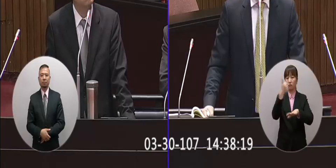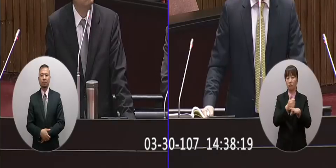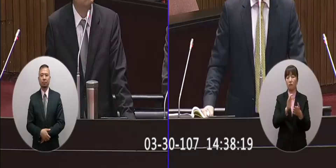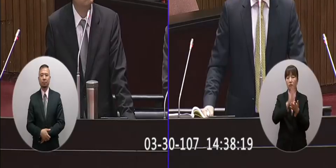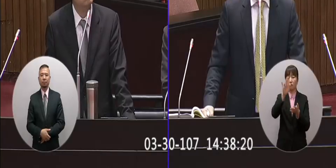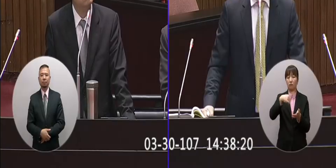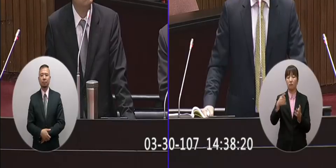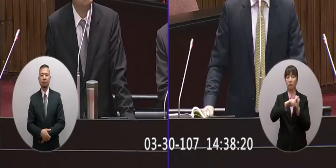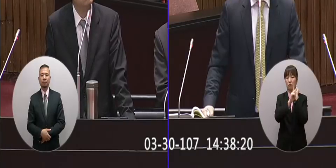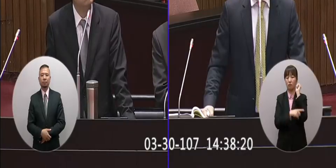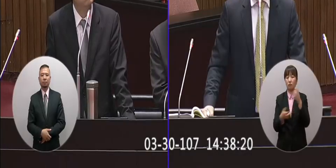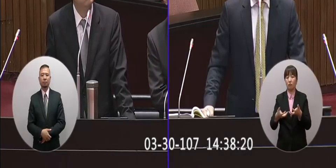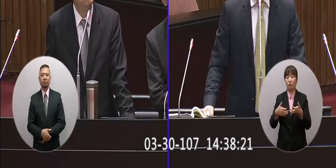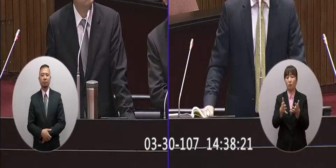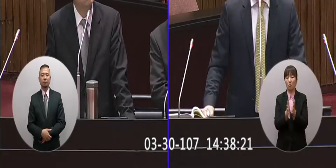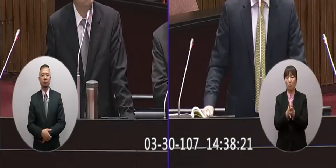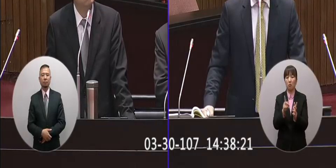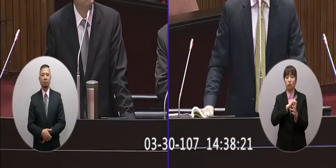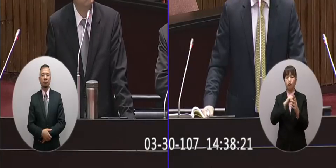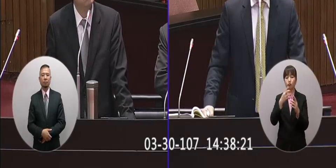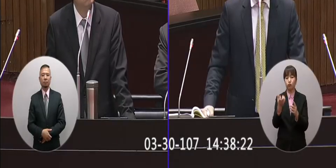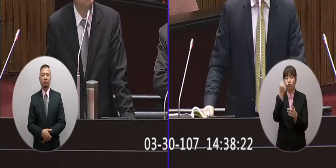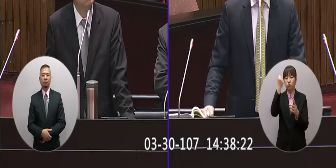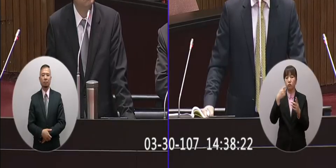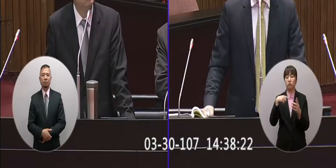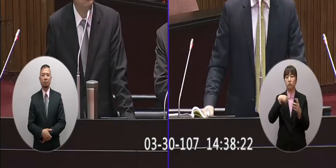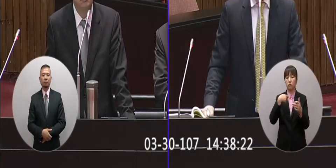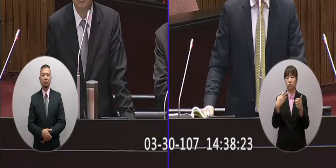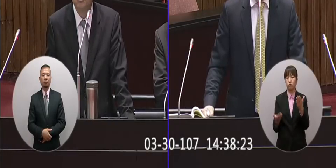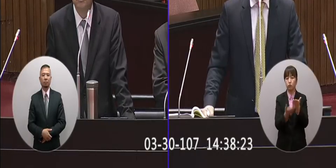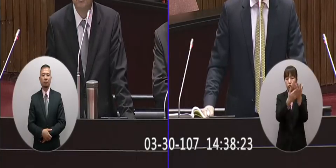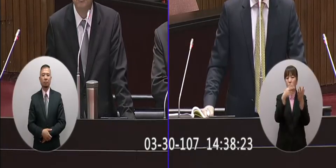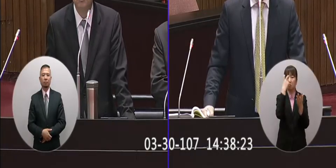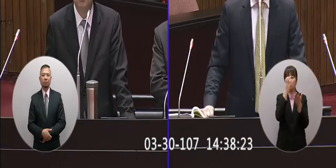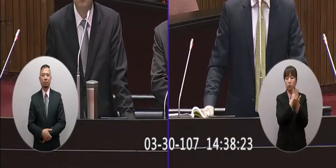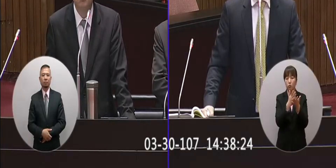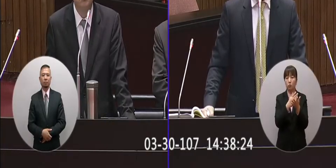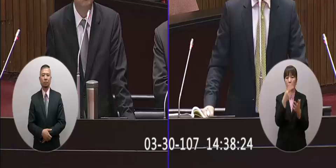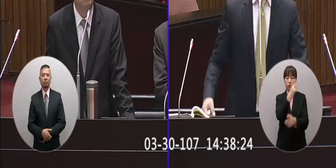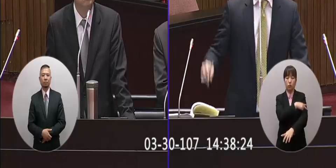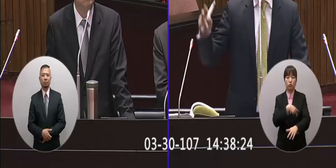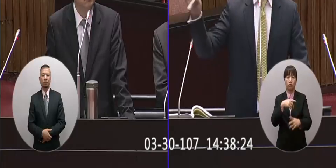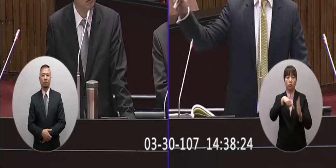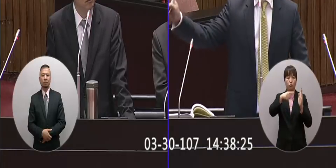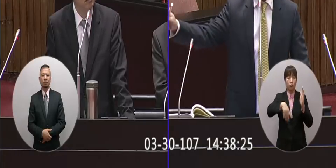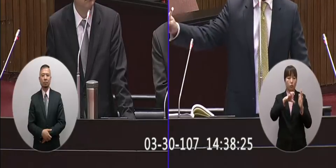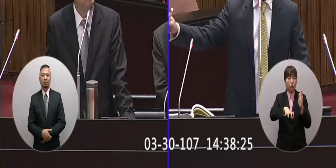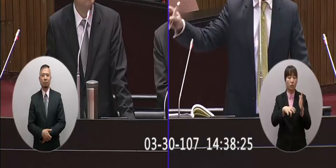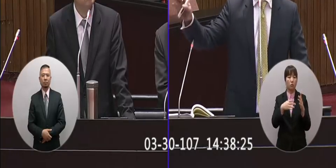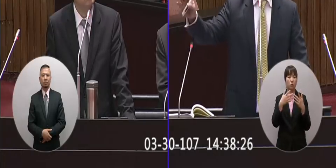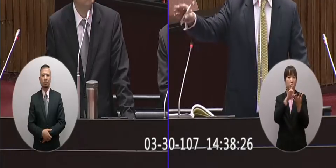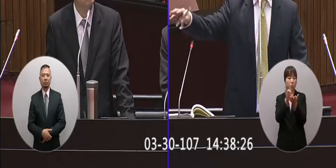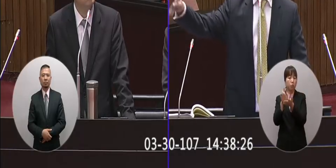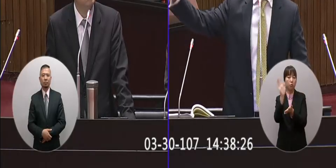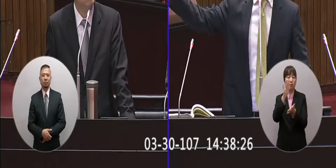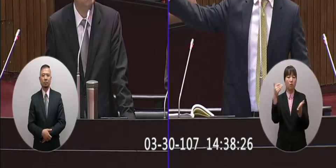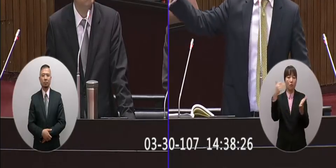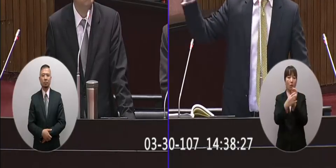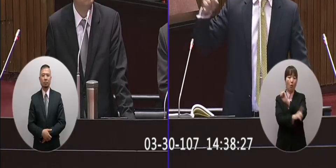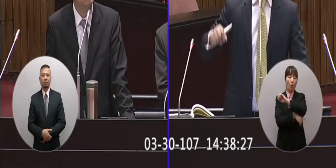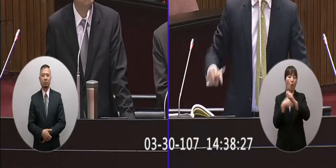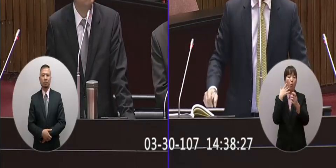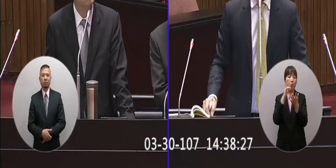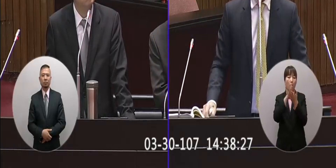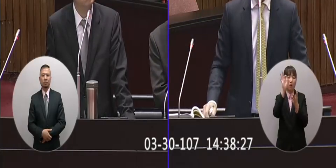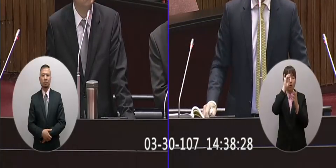后，法务部依照职权移送给评鉴或给监察院，要淘不要说淘汰完毕啦，因为最后淘汰完毕